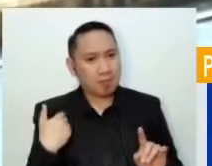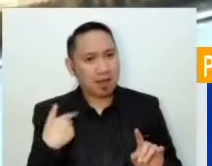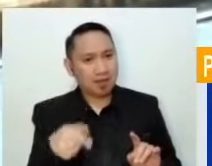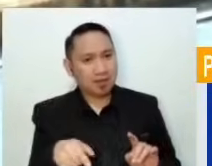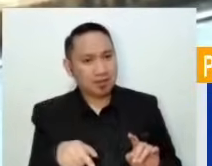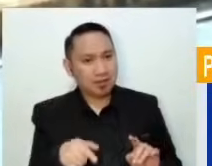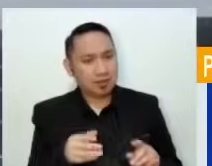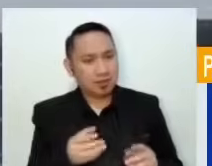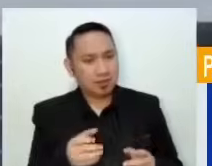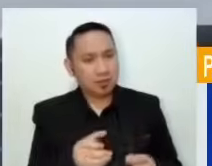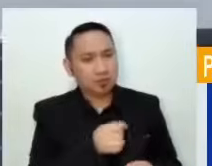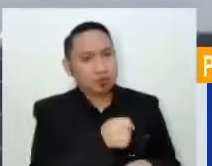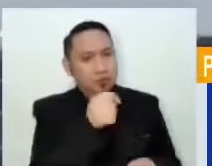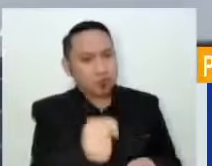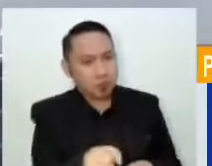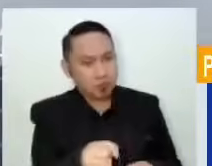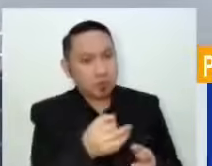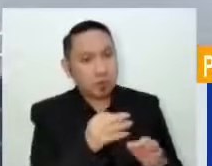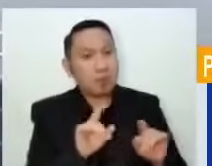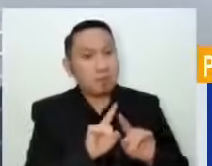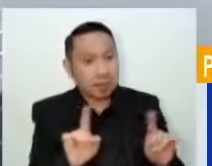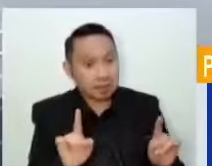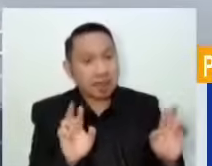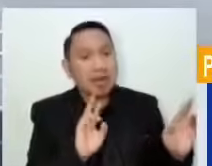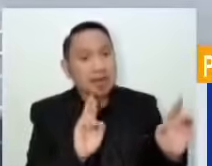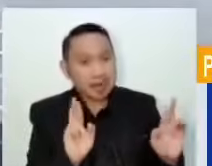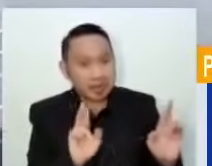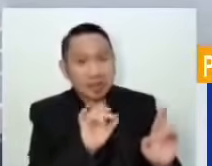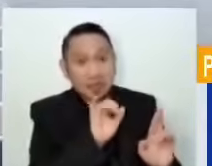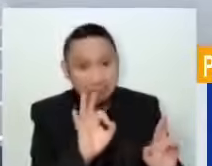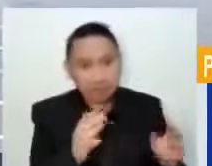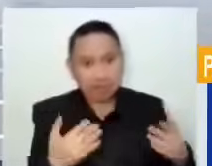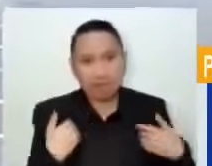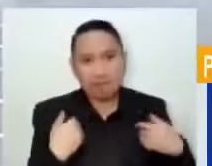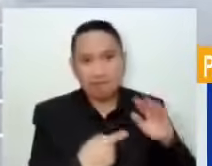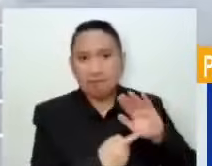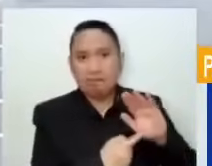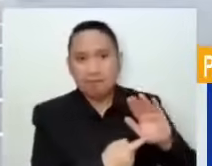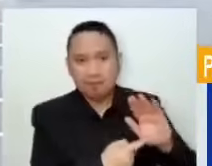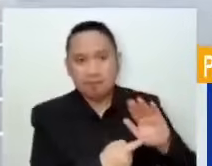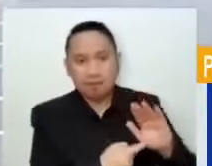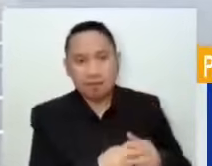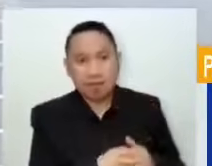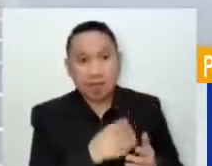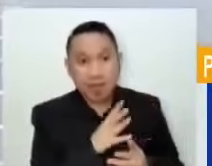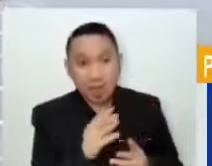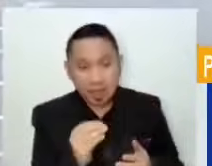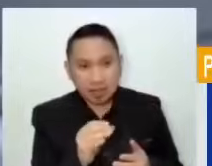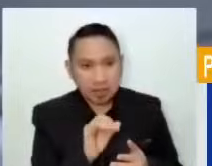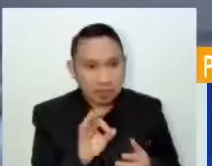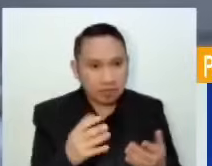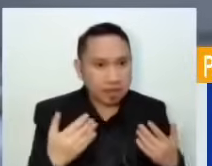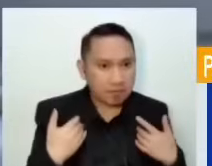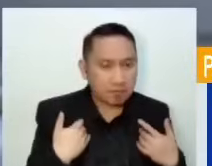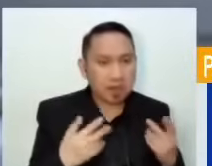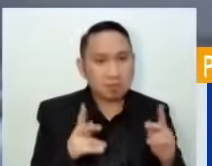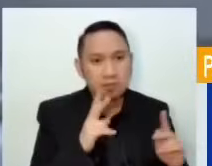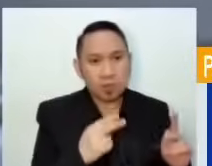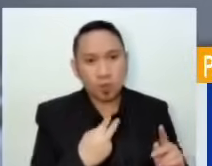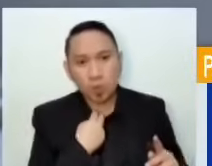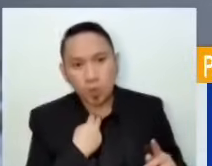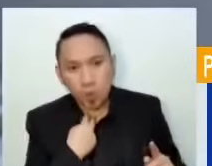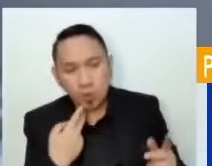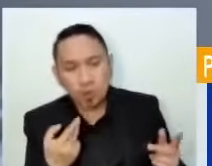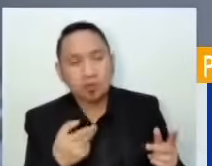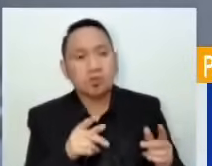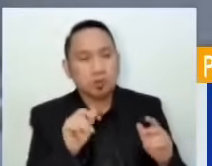ihahanda lamang po natin yan at i-dispatch lamang po natin kung saan po may build up ng mga pasahero na posibleng mass